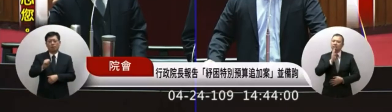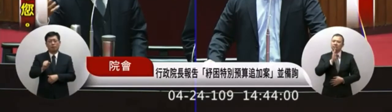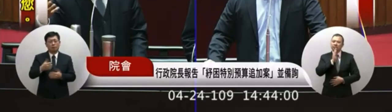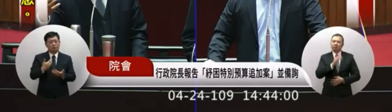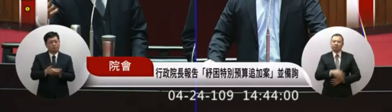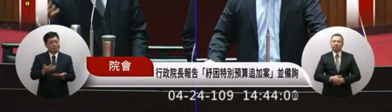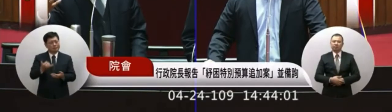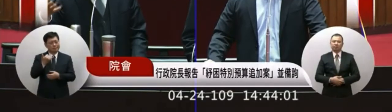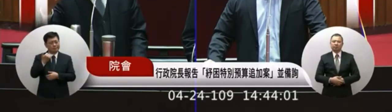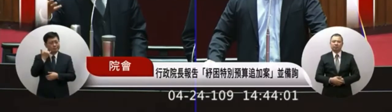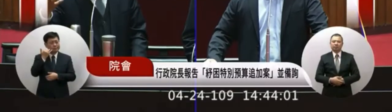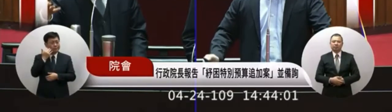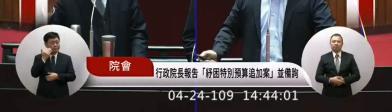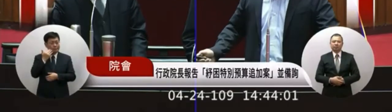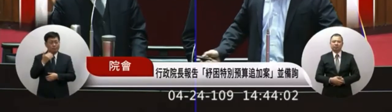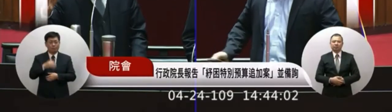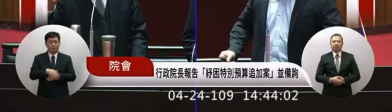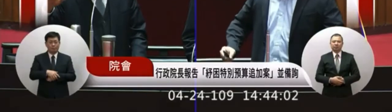啊嘛